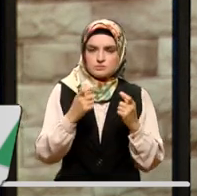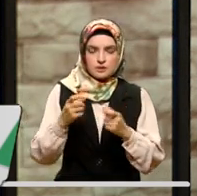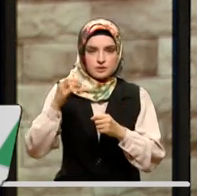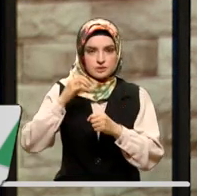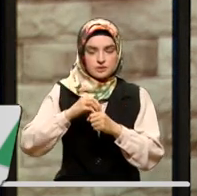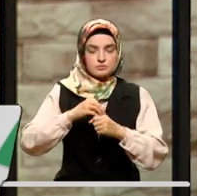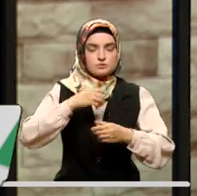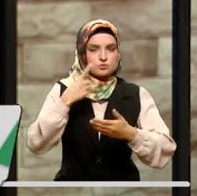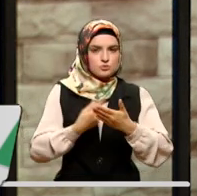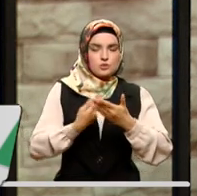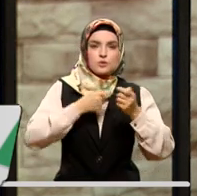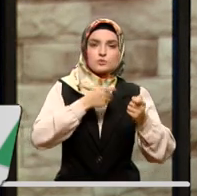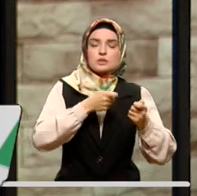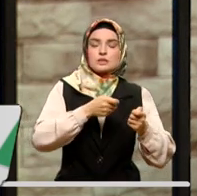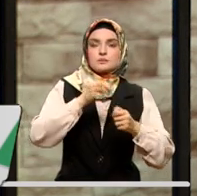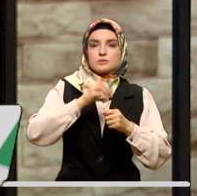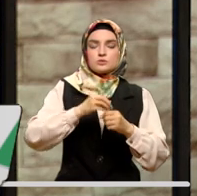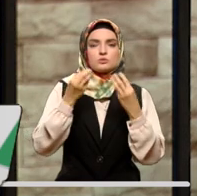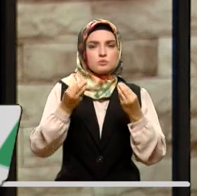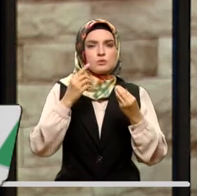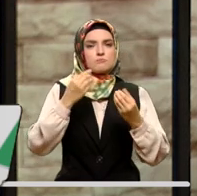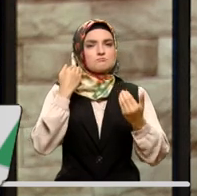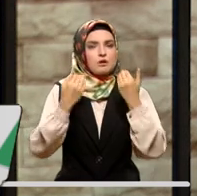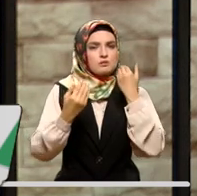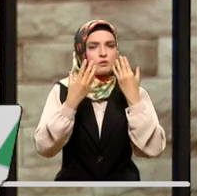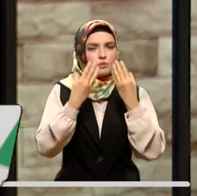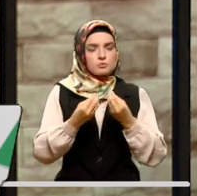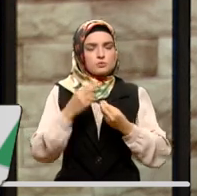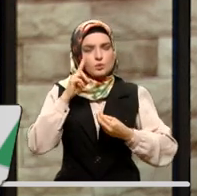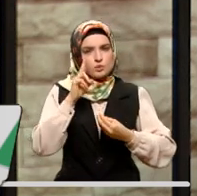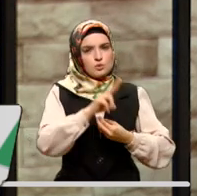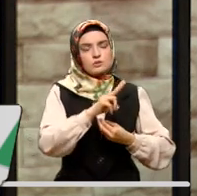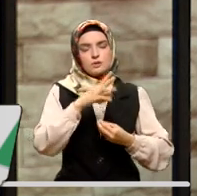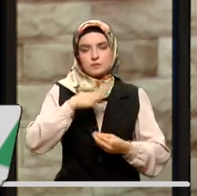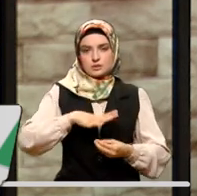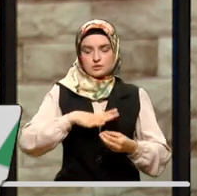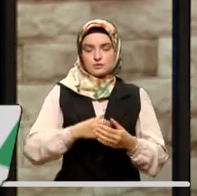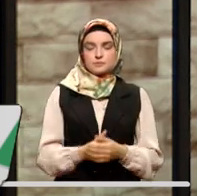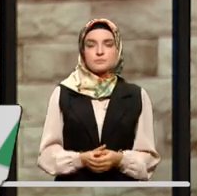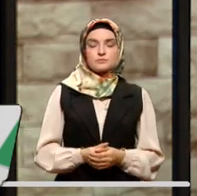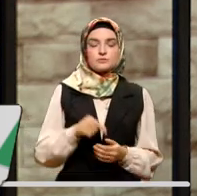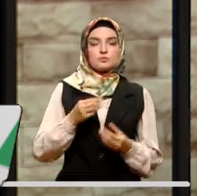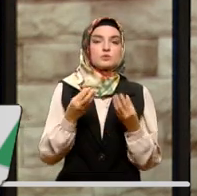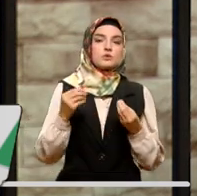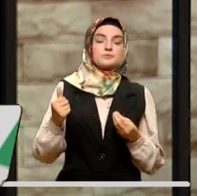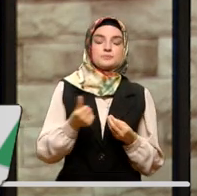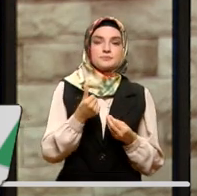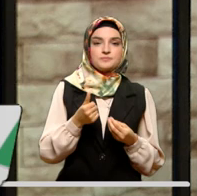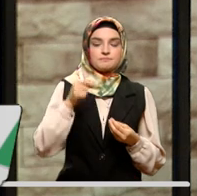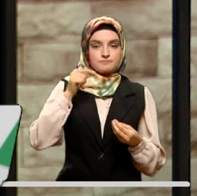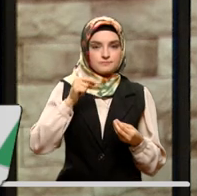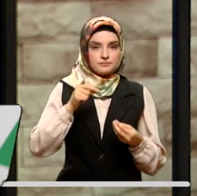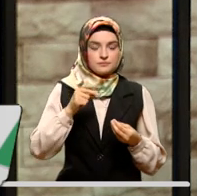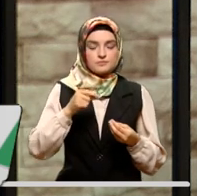Kur'an kurslarımız için bir güzel bir adres olarak sunmak istiyorum, göstermek istiyorum. Bu önemli. Aynı şekilde yaz kurslarımızda da bu